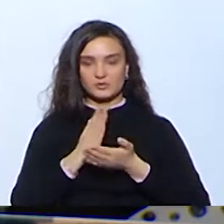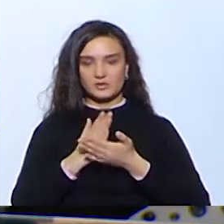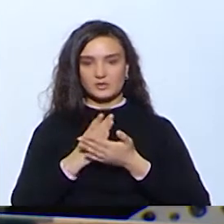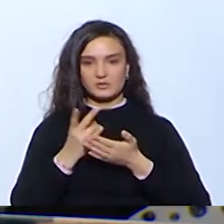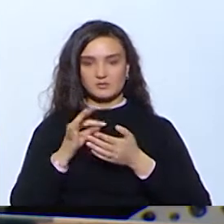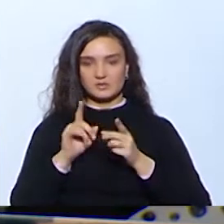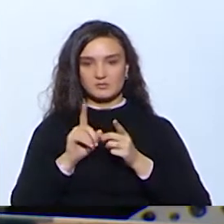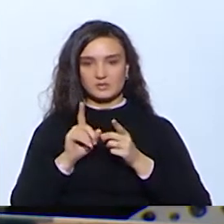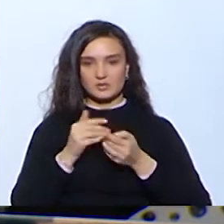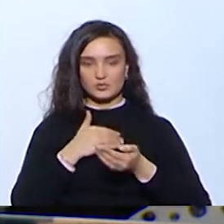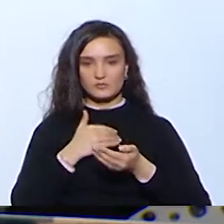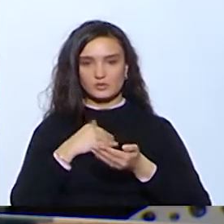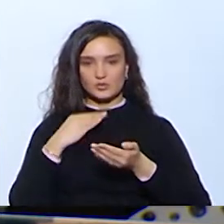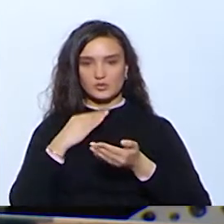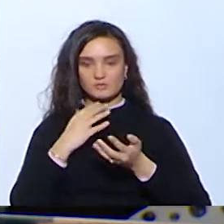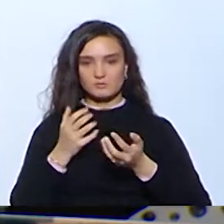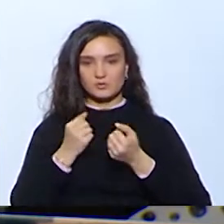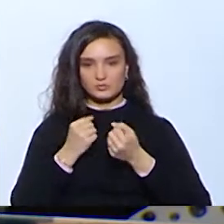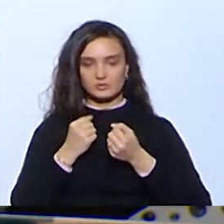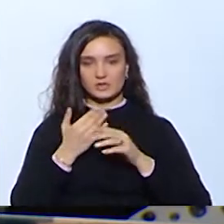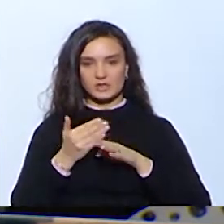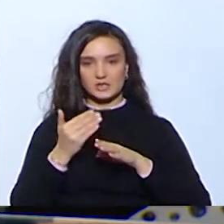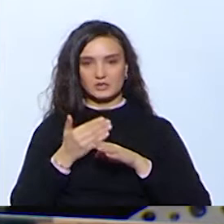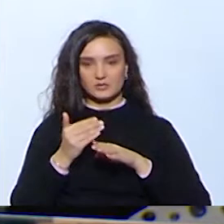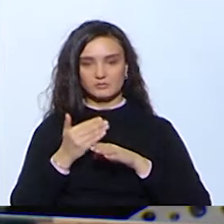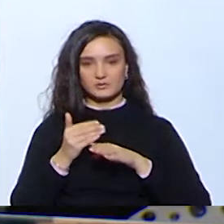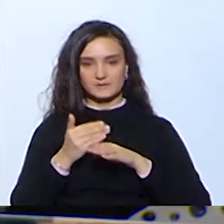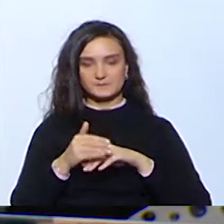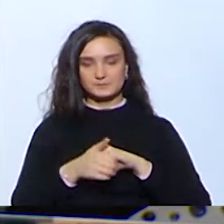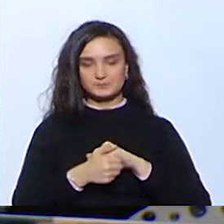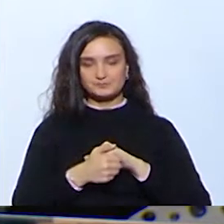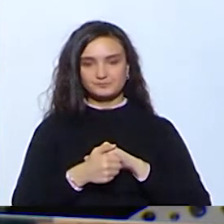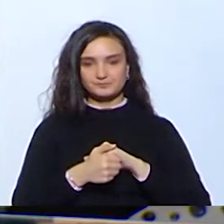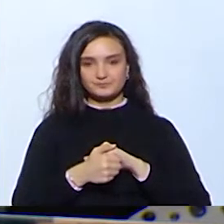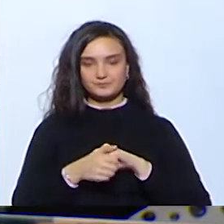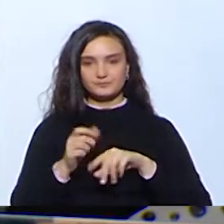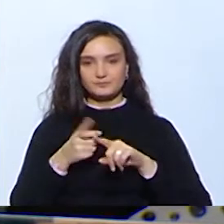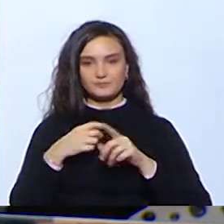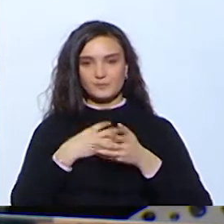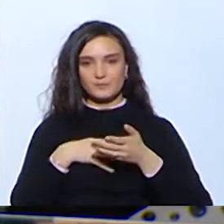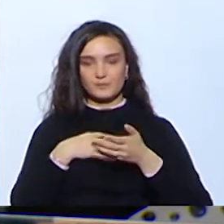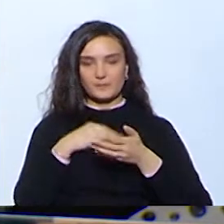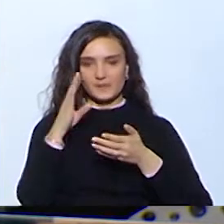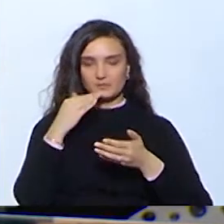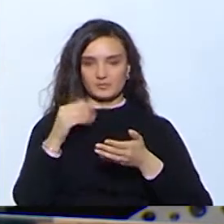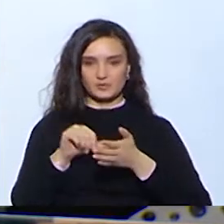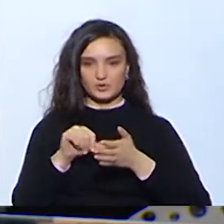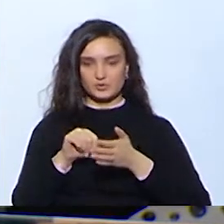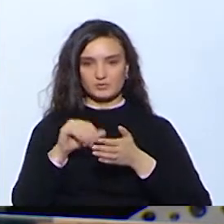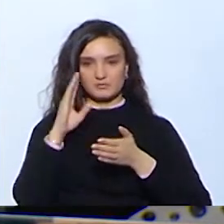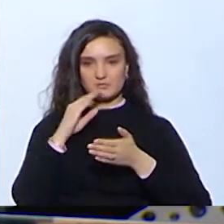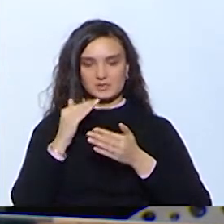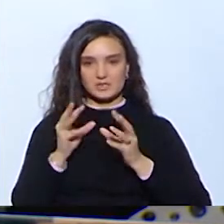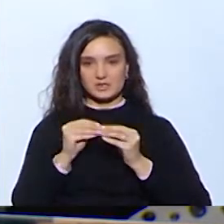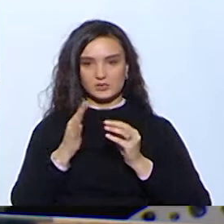მაგრამ მაინც ასრულია ხოცი მიიღოს თანდათანობით თანდათანობით ძალიან მნიშვნელოვანია მამის როლი იცით აი